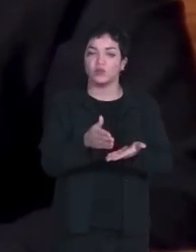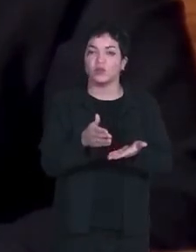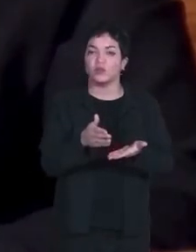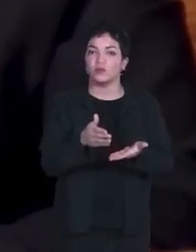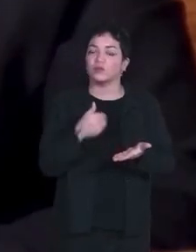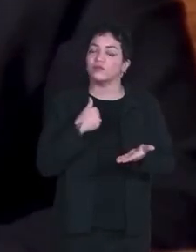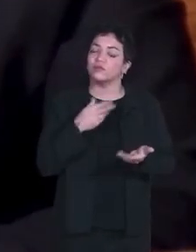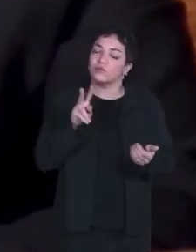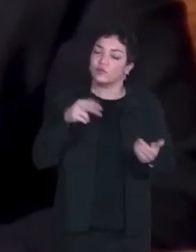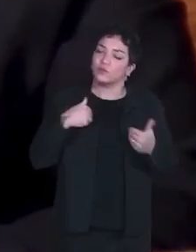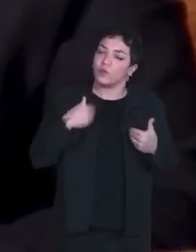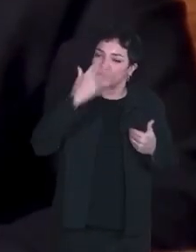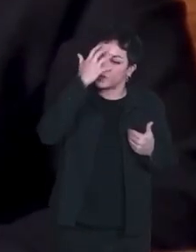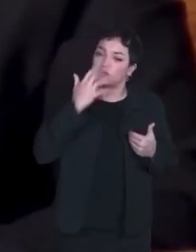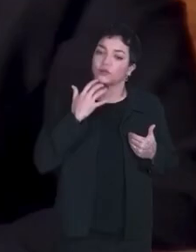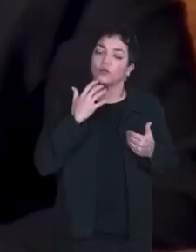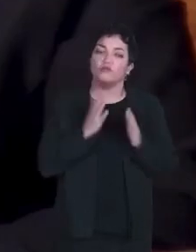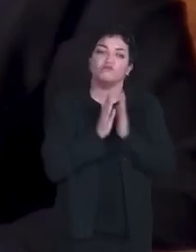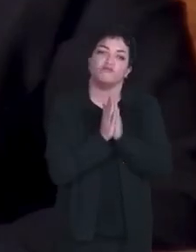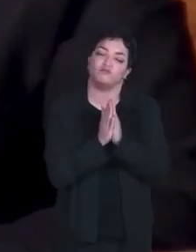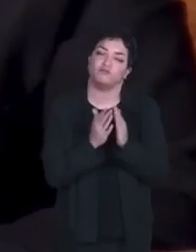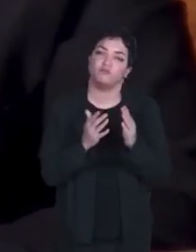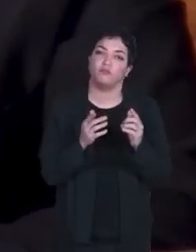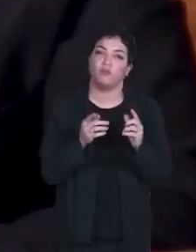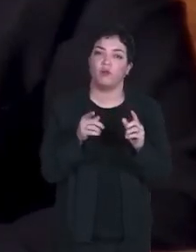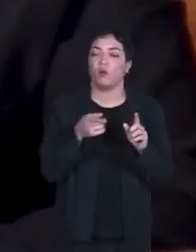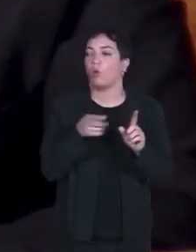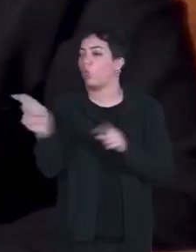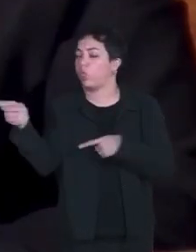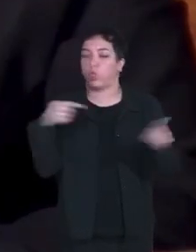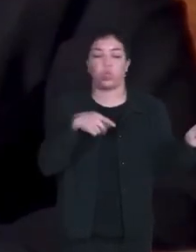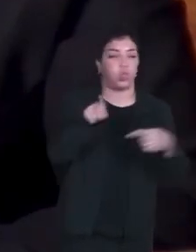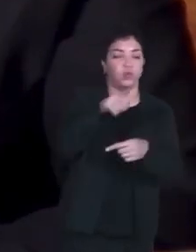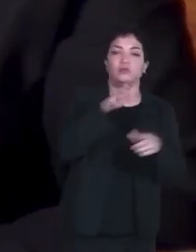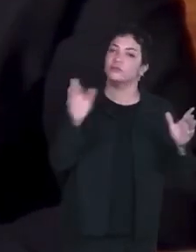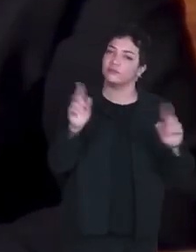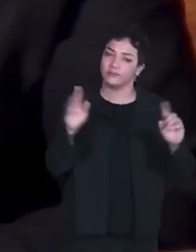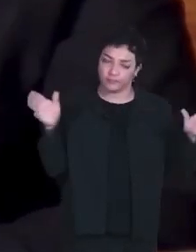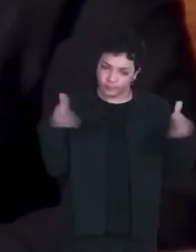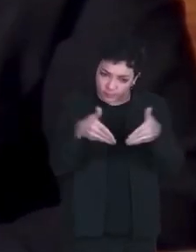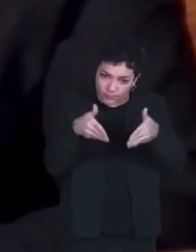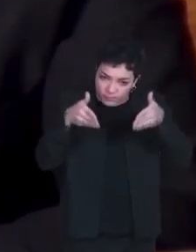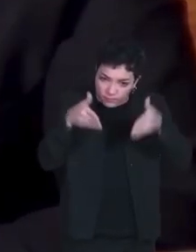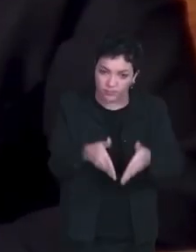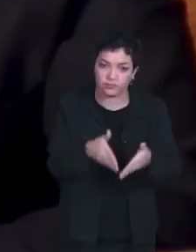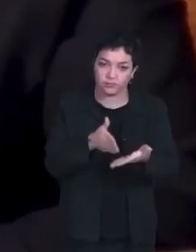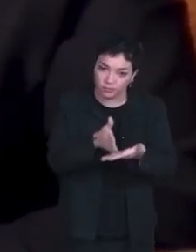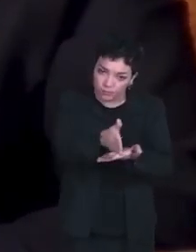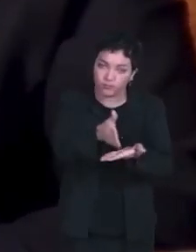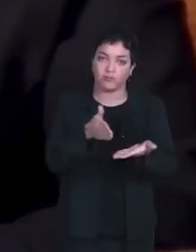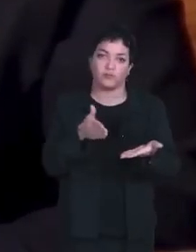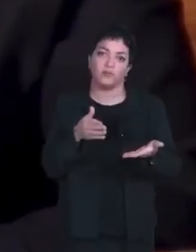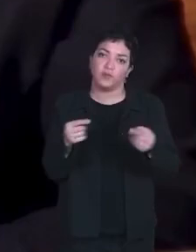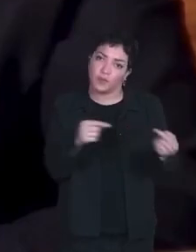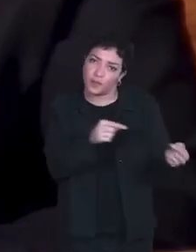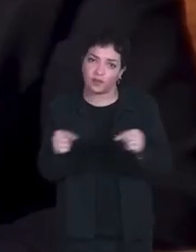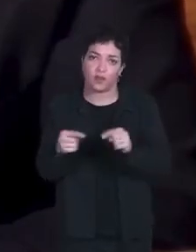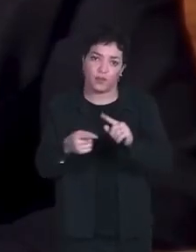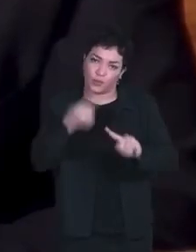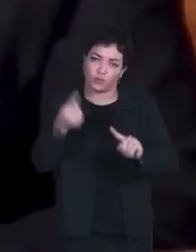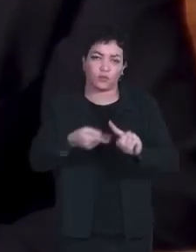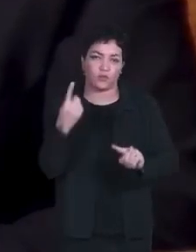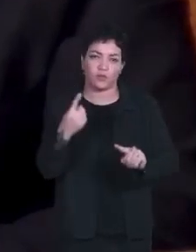Ne nous dispersons pas. Ce qu'on attend de ce conseil municipal, c'est de débattre au fond. On vous a adressé, le groupe Bordeaux